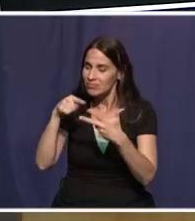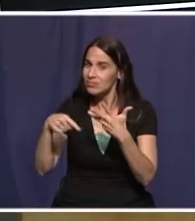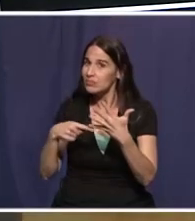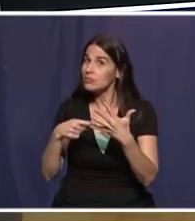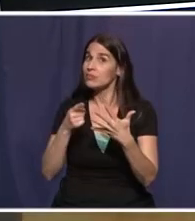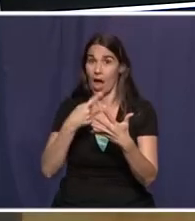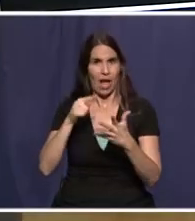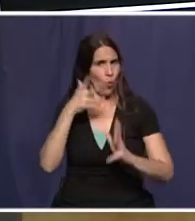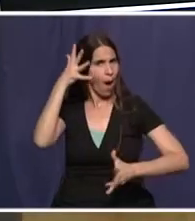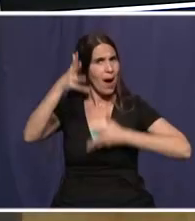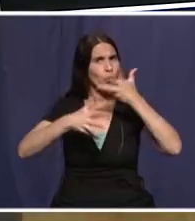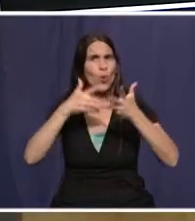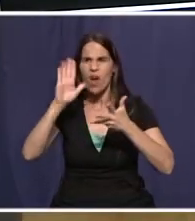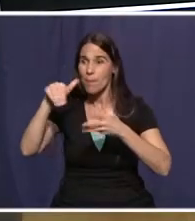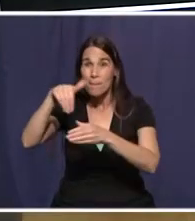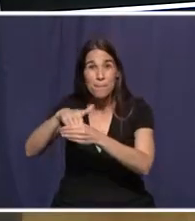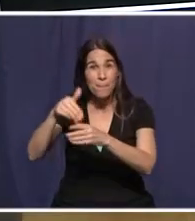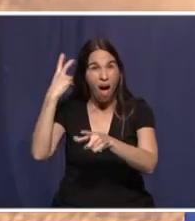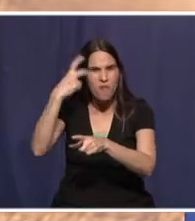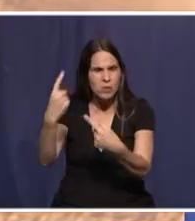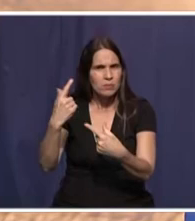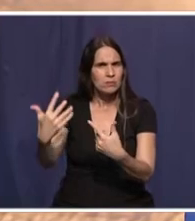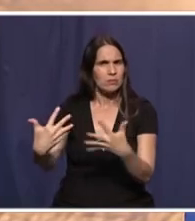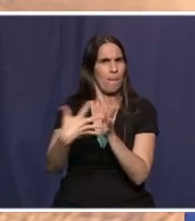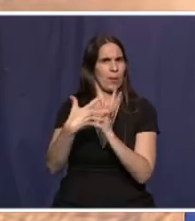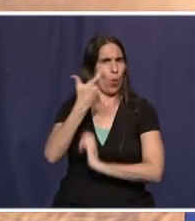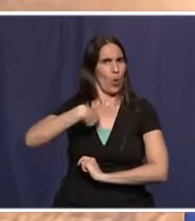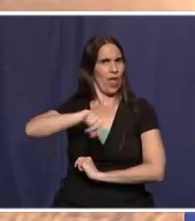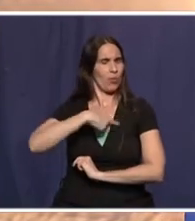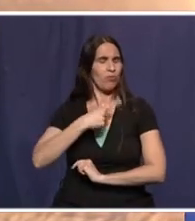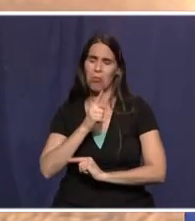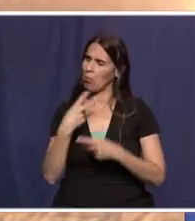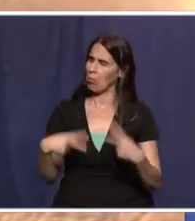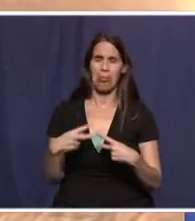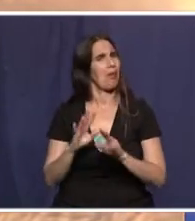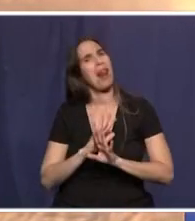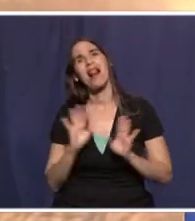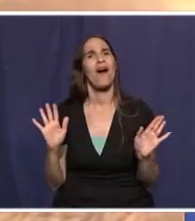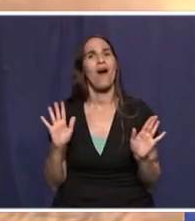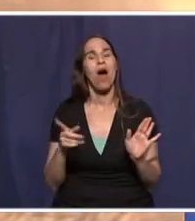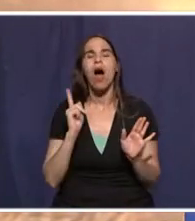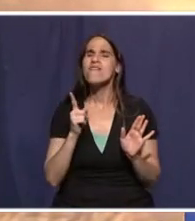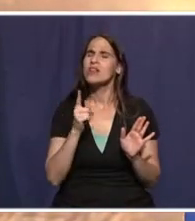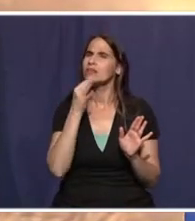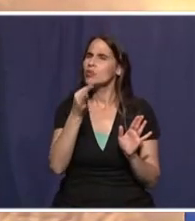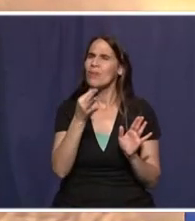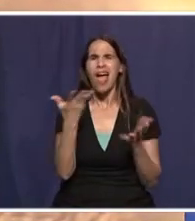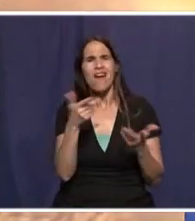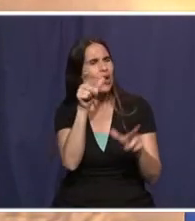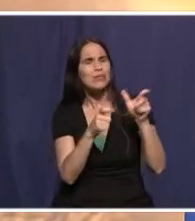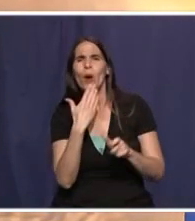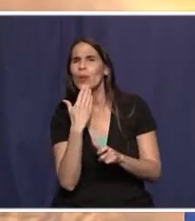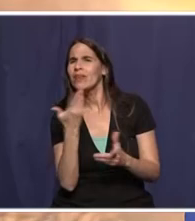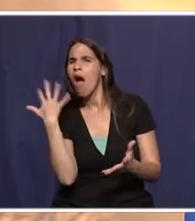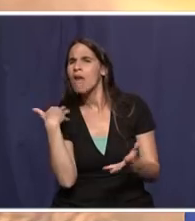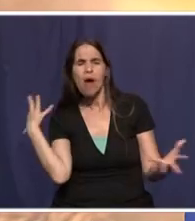עורר עלינו ביקורת קשה מתוך הבית. לא נרתענו ולא חששנו. אבל השאלה, איפה היה הציבור היהודי כל השנים